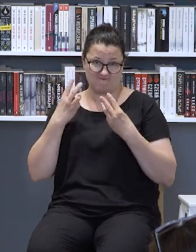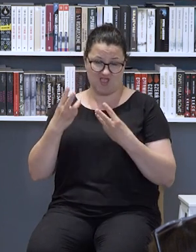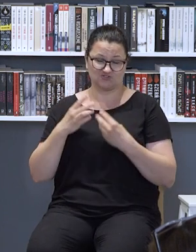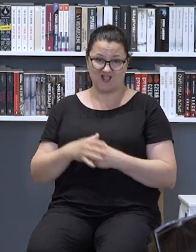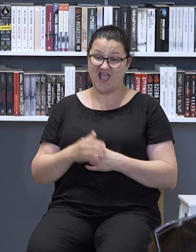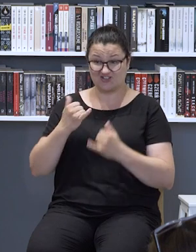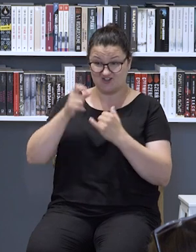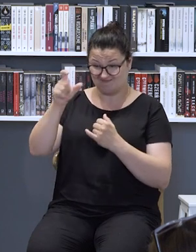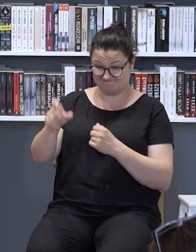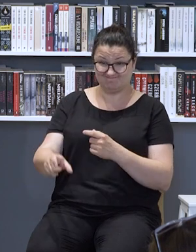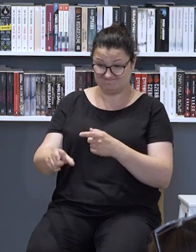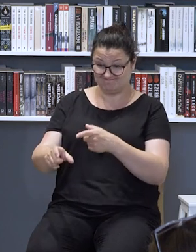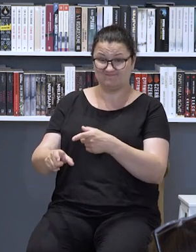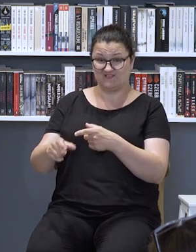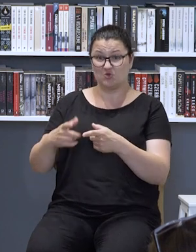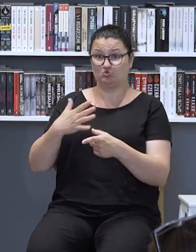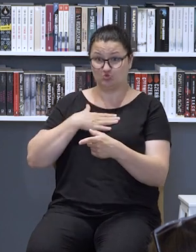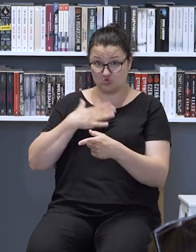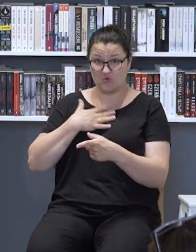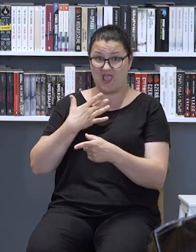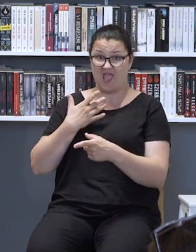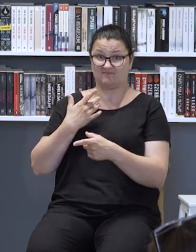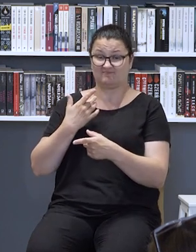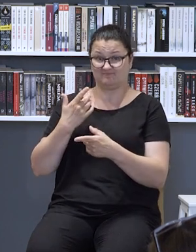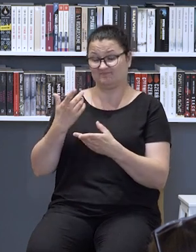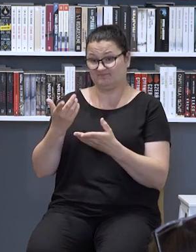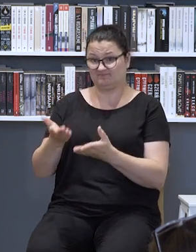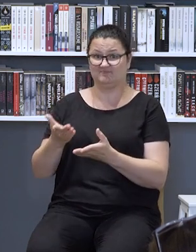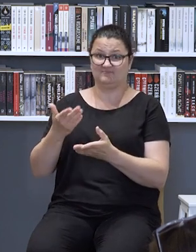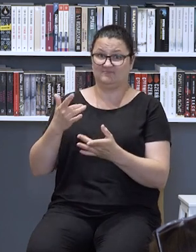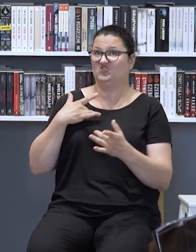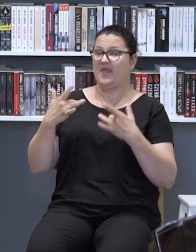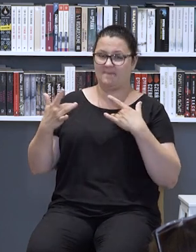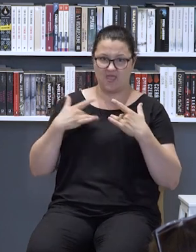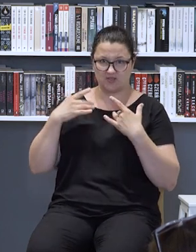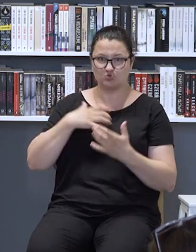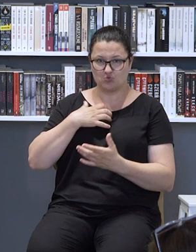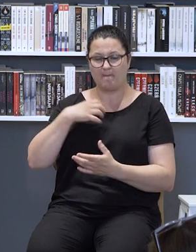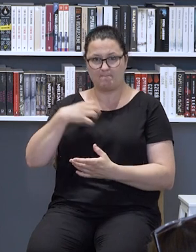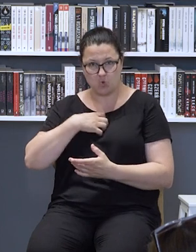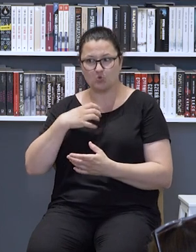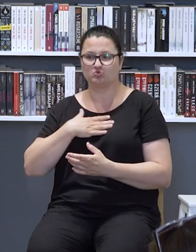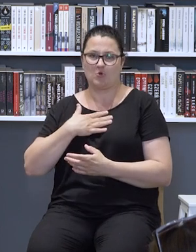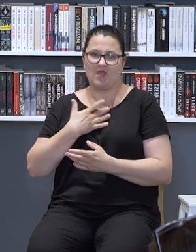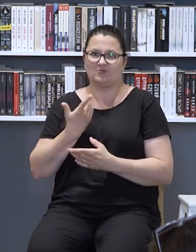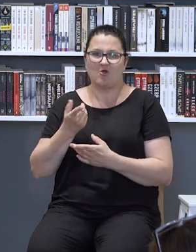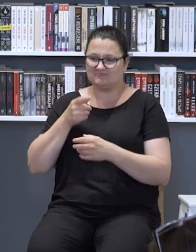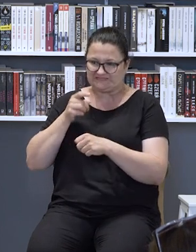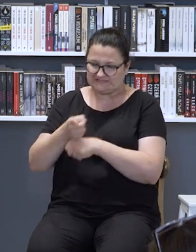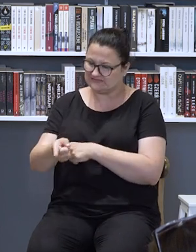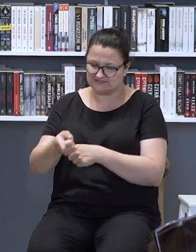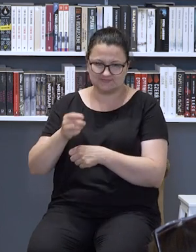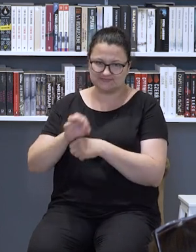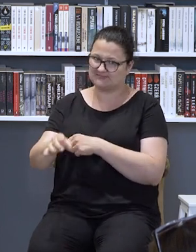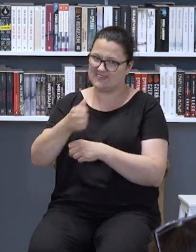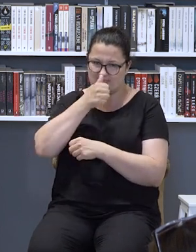jakaś istota jest istotą czującą i może doświadczać cierpienia, to tego cierpienia nie możemy jej zadawać. To jest